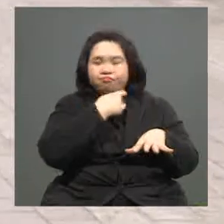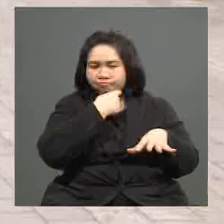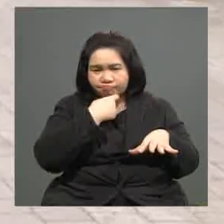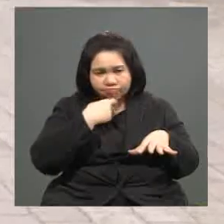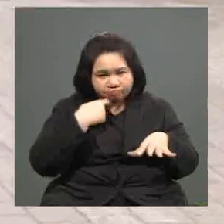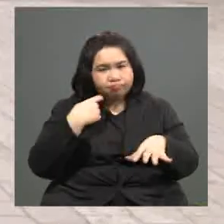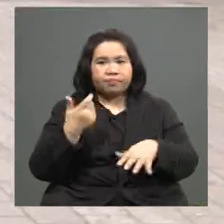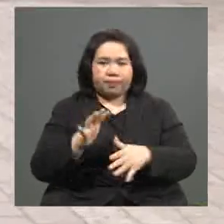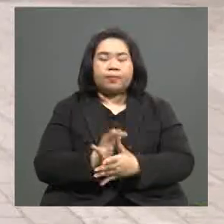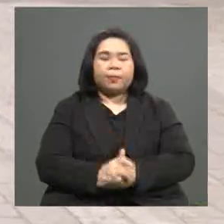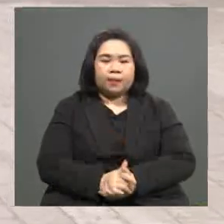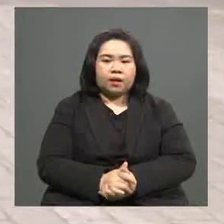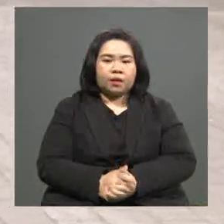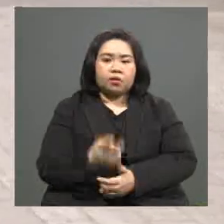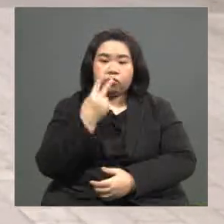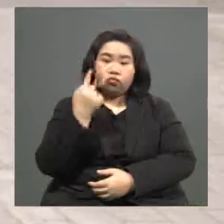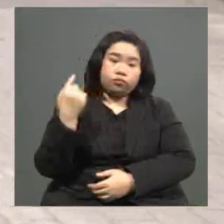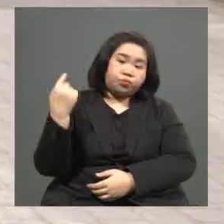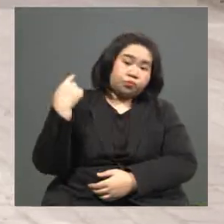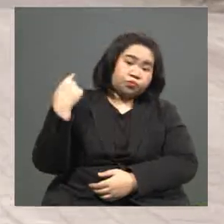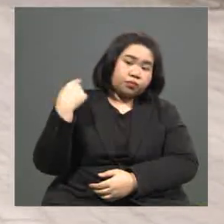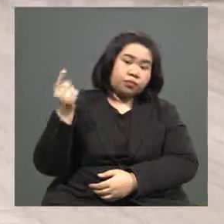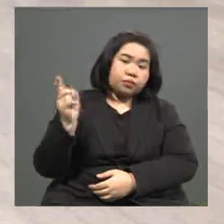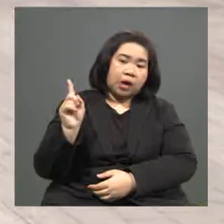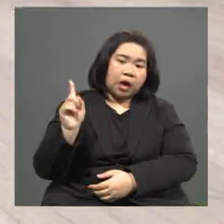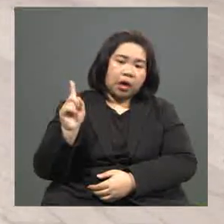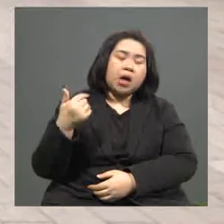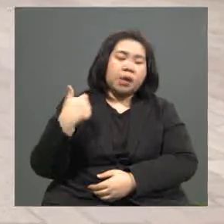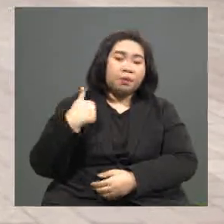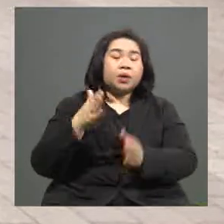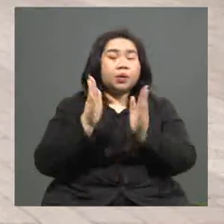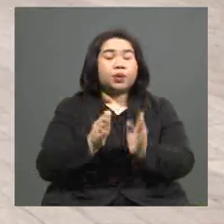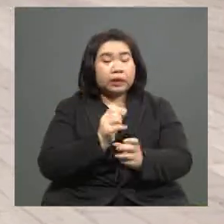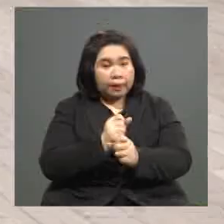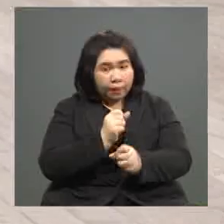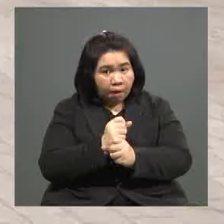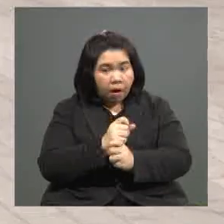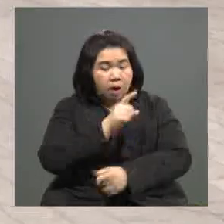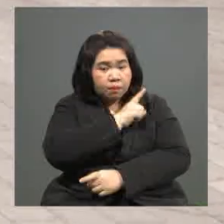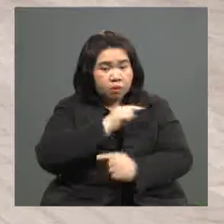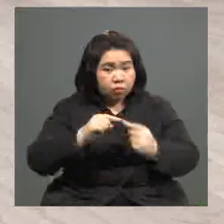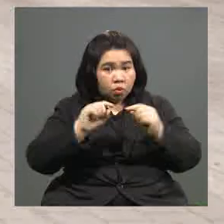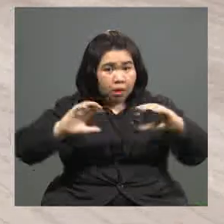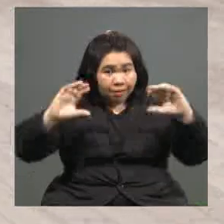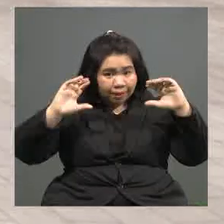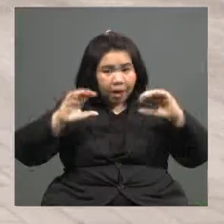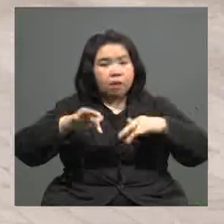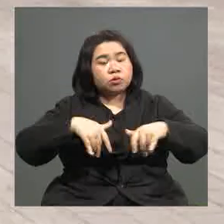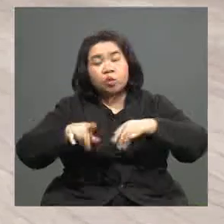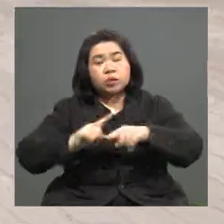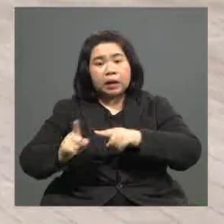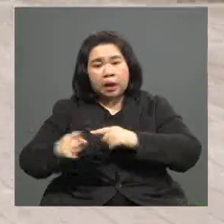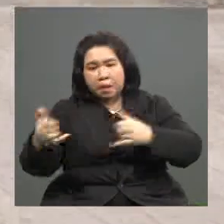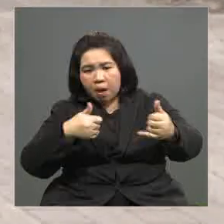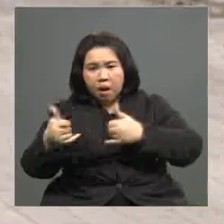รงจุดนี้ค่ะซึ่งจะเห็นได้ว่าด้านหลังของดิฉันตอนนี้นะคะก็มีทั้งหน่วยงานราชการแล้วก็ประชาชนในละแวกนี้ค่ะก็ออกมา